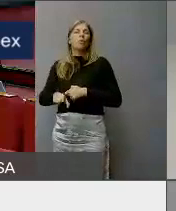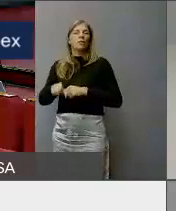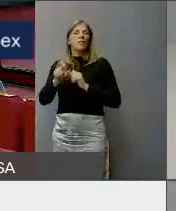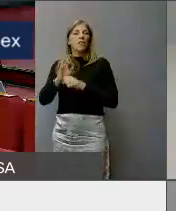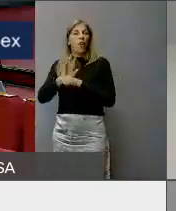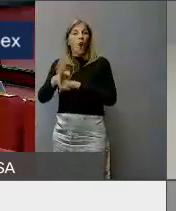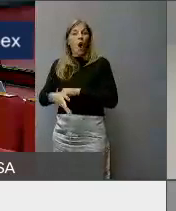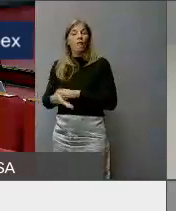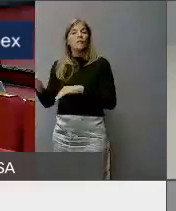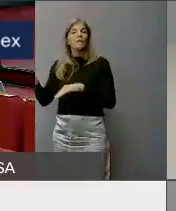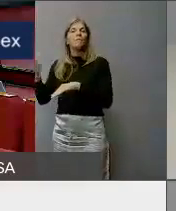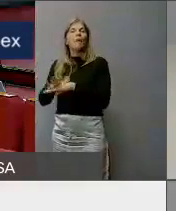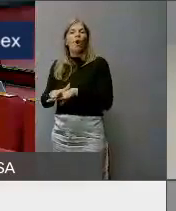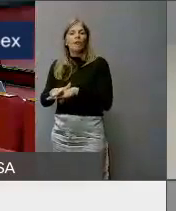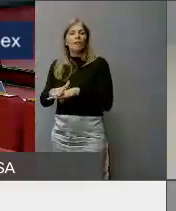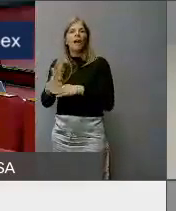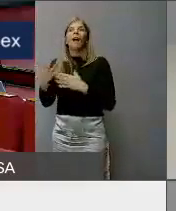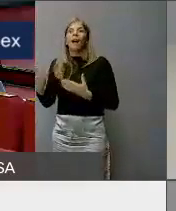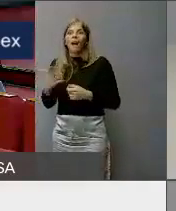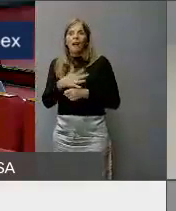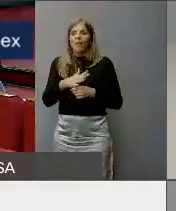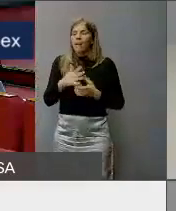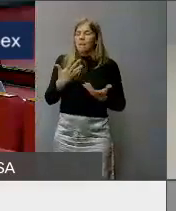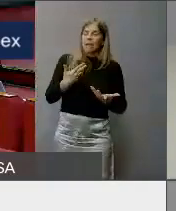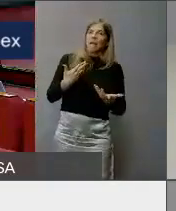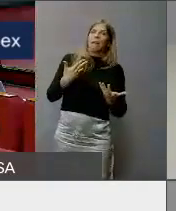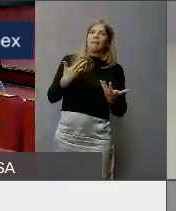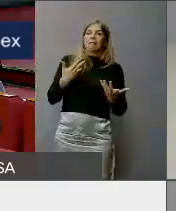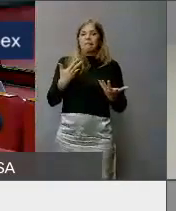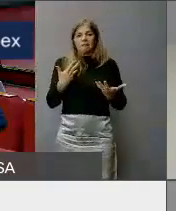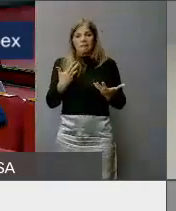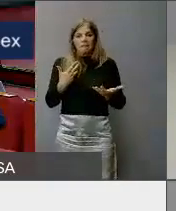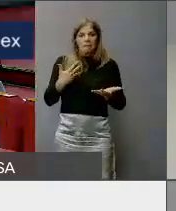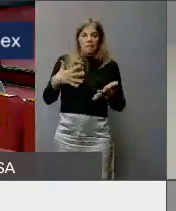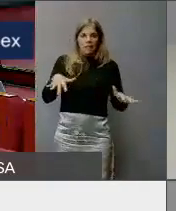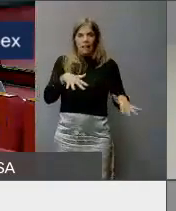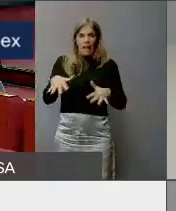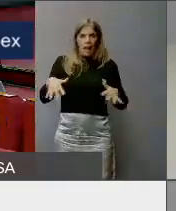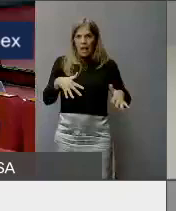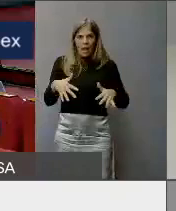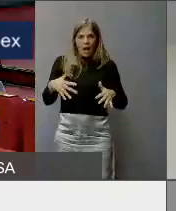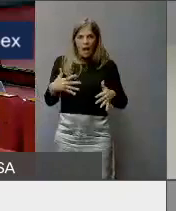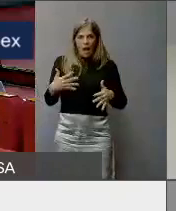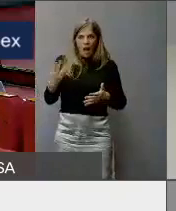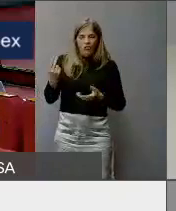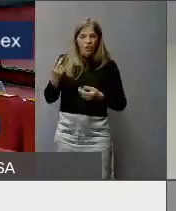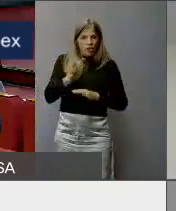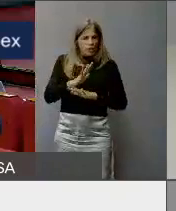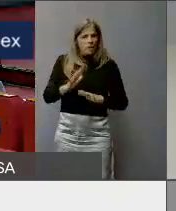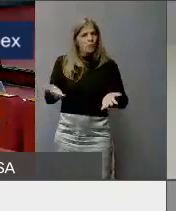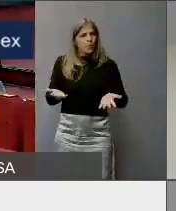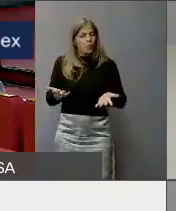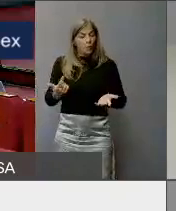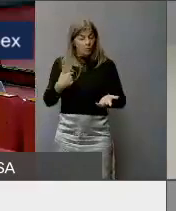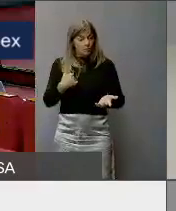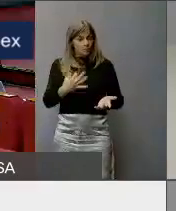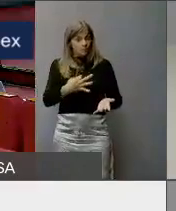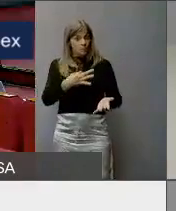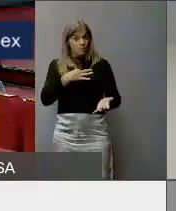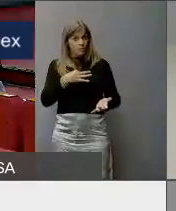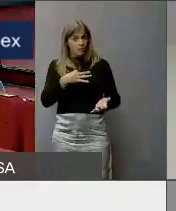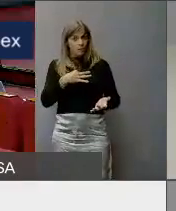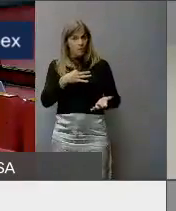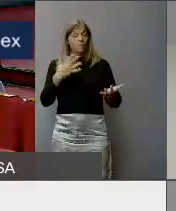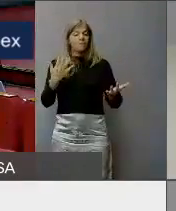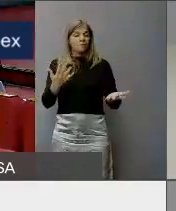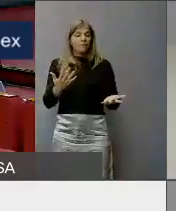su cui si basa la vita di una famiglia a me ha sconvolto perché vuol dire che quelle persone e non lo diceva